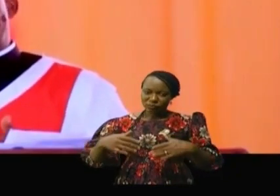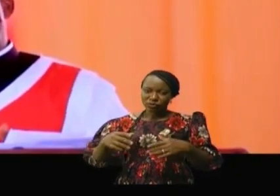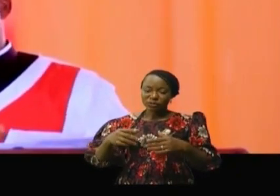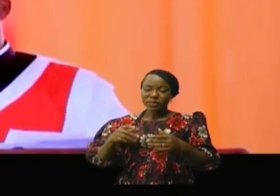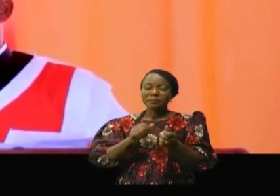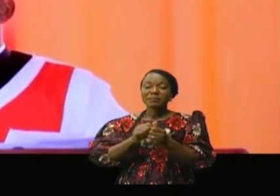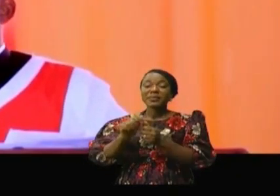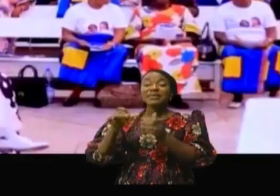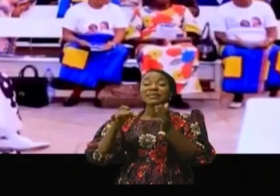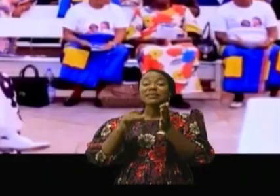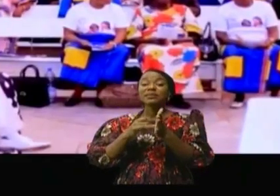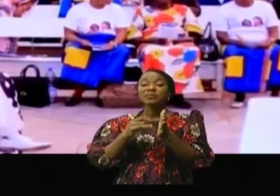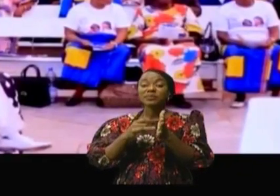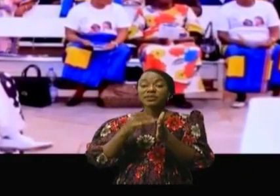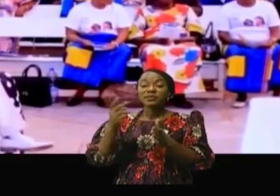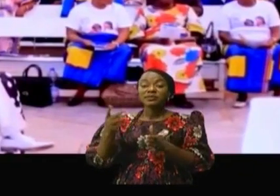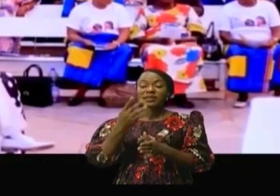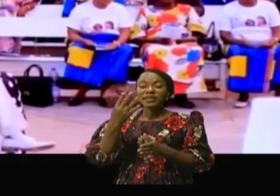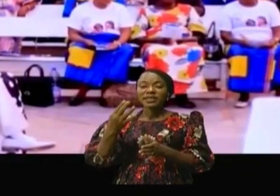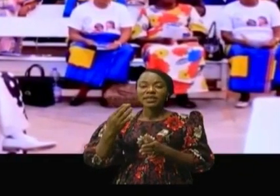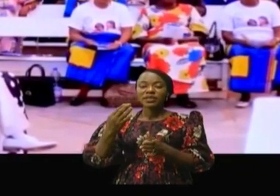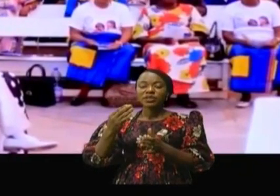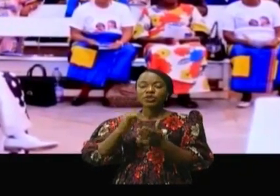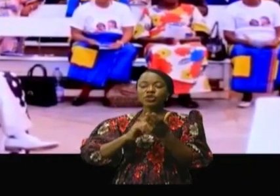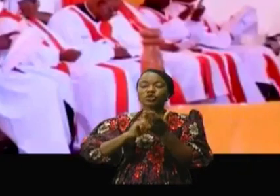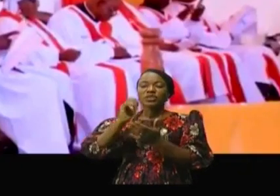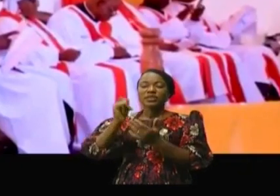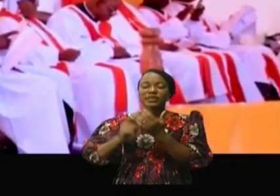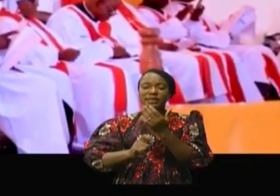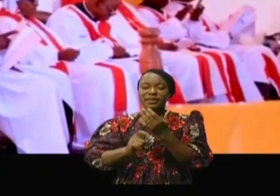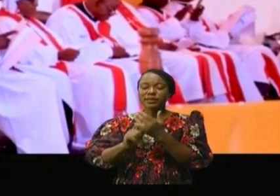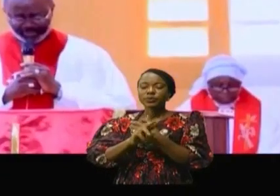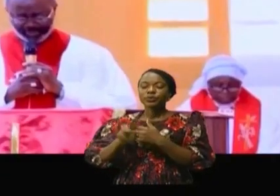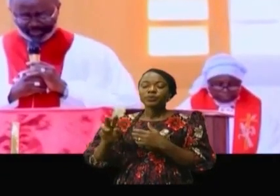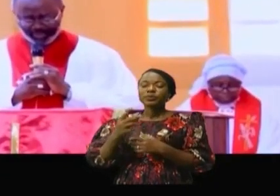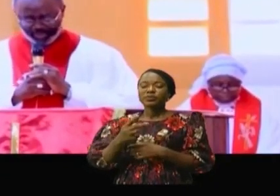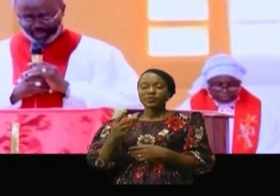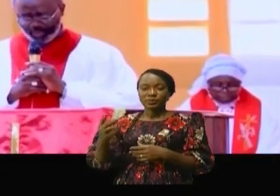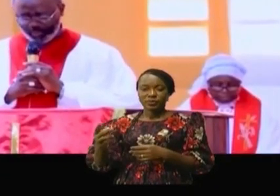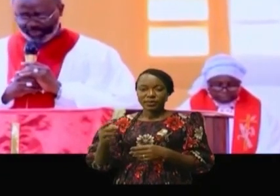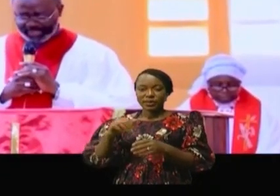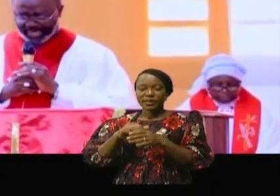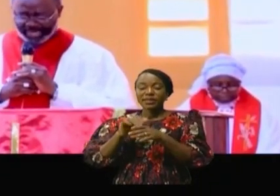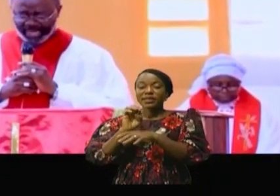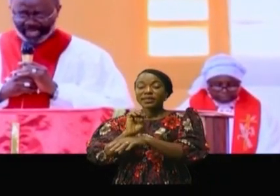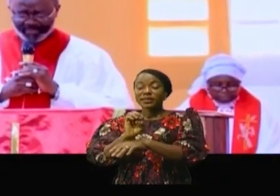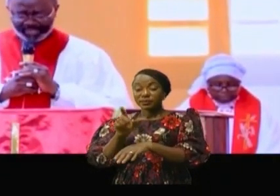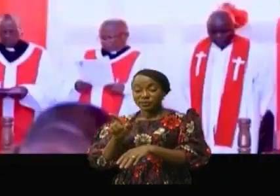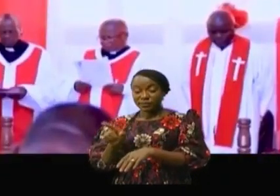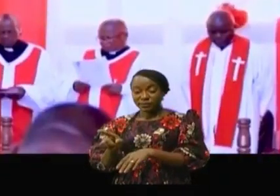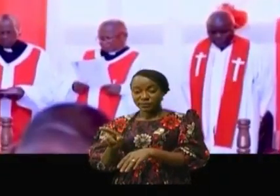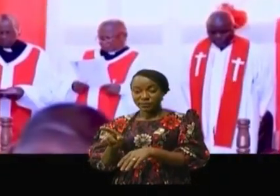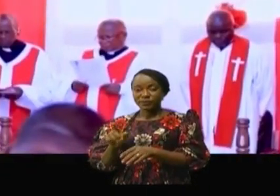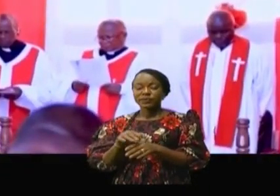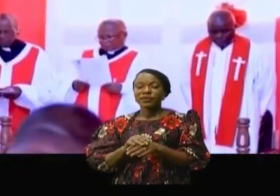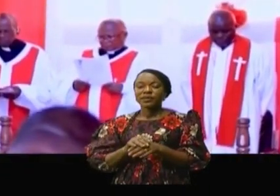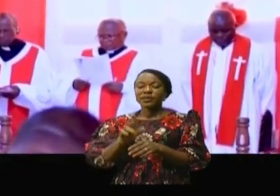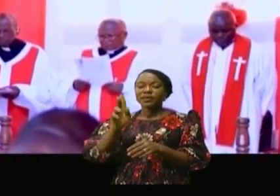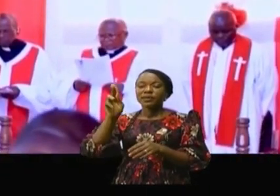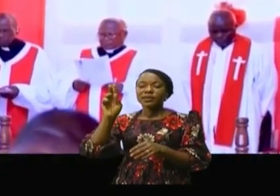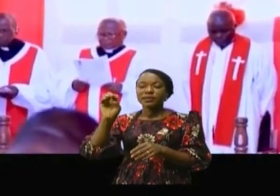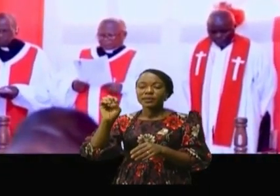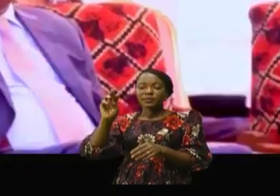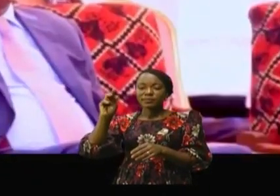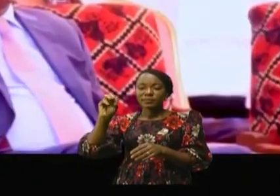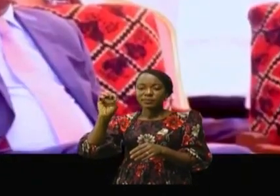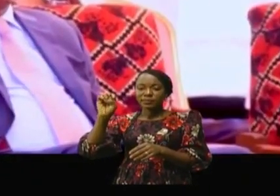dimanche 24 juillet 2022 au cours d'un culte religieux au temple évangélique de la 17e sécu de Guémena, rehaussé de la présence